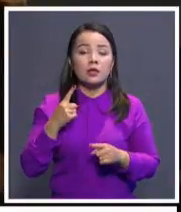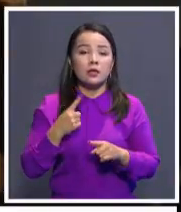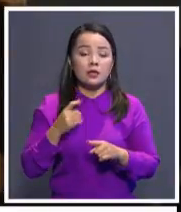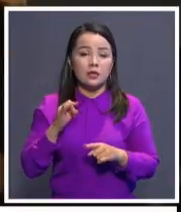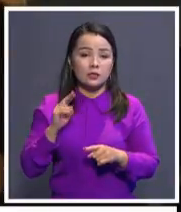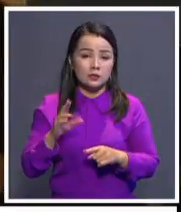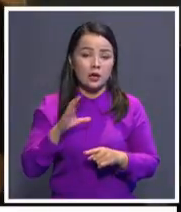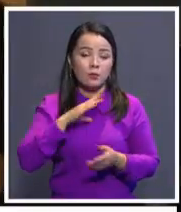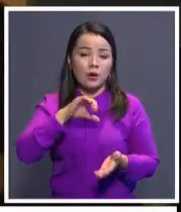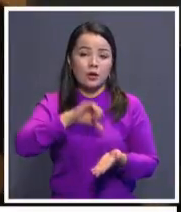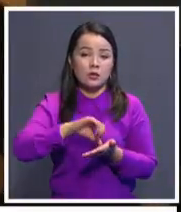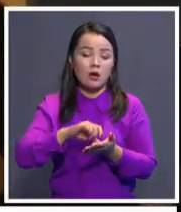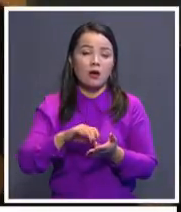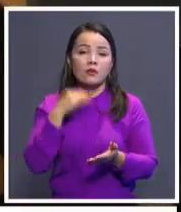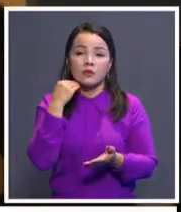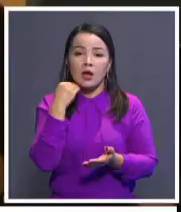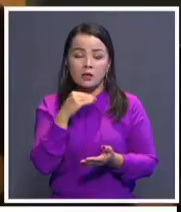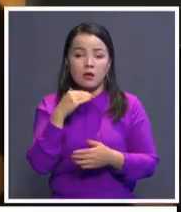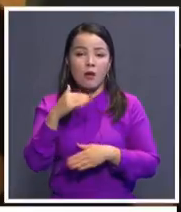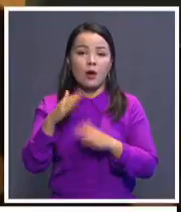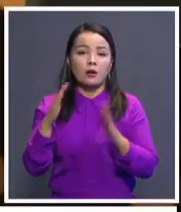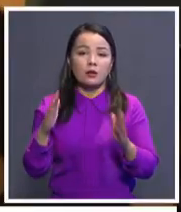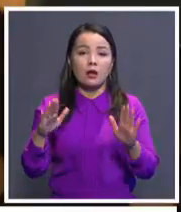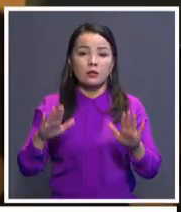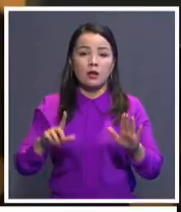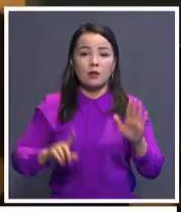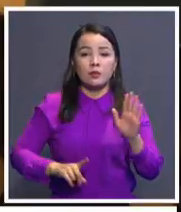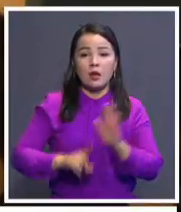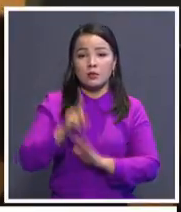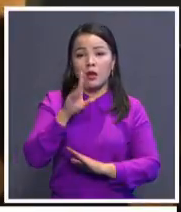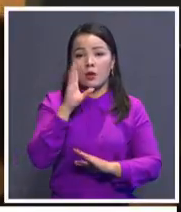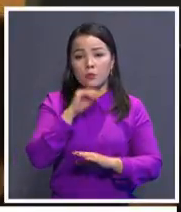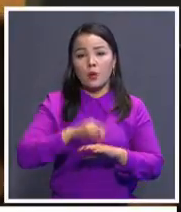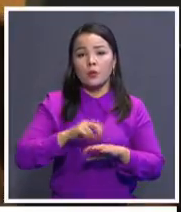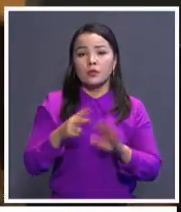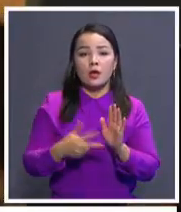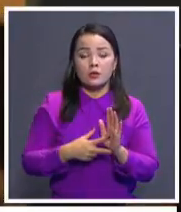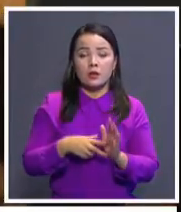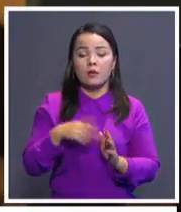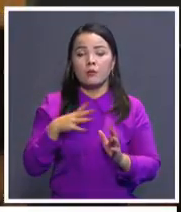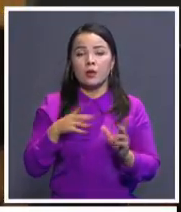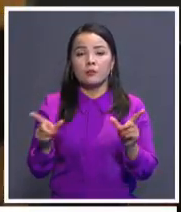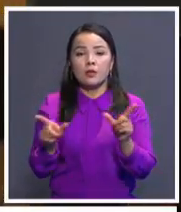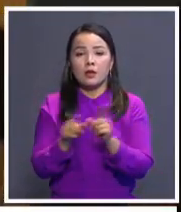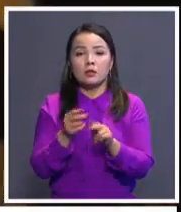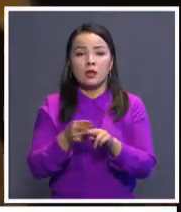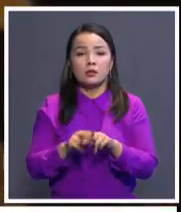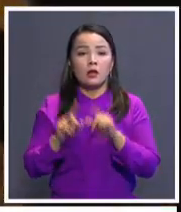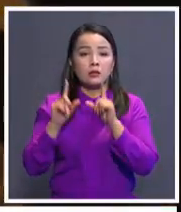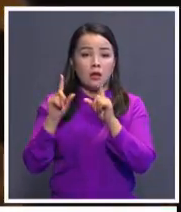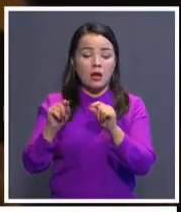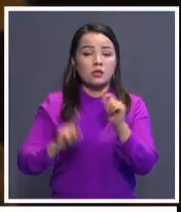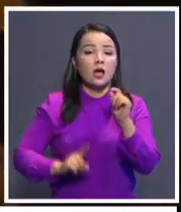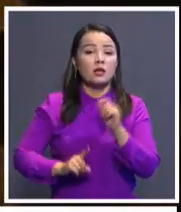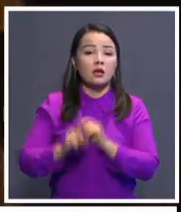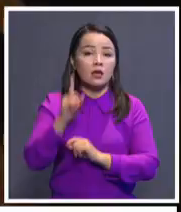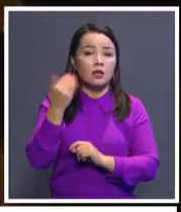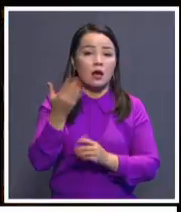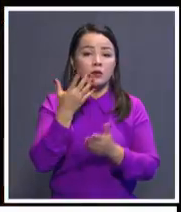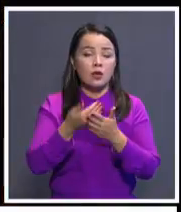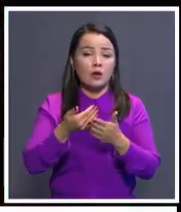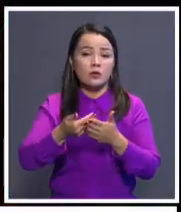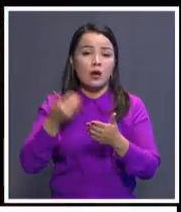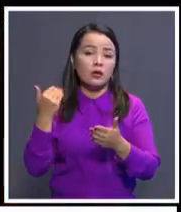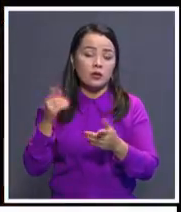аппаратының ерекшелігі сол, оның Telstar 18 Vantage деген жерсерігі бар. Және де жаңа ракета осыған дейін